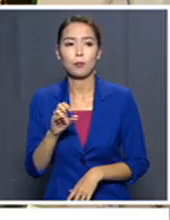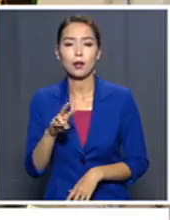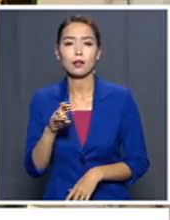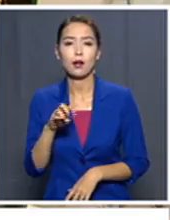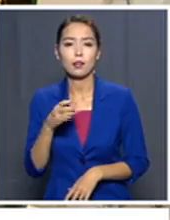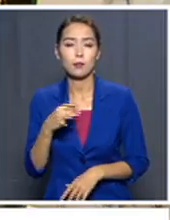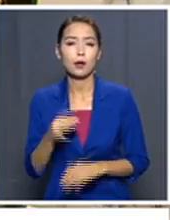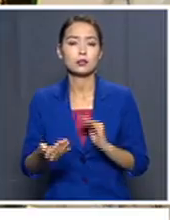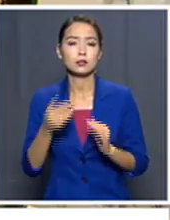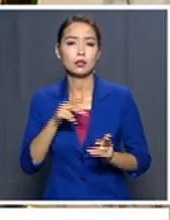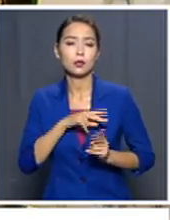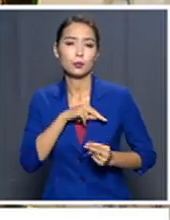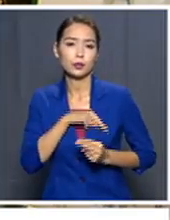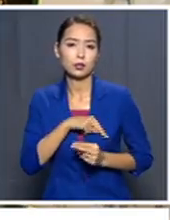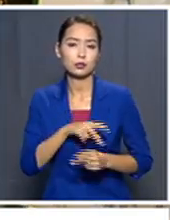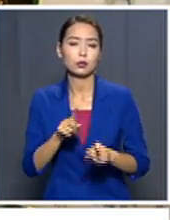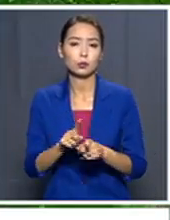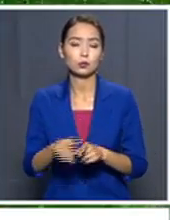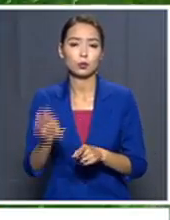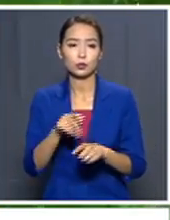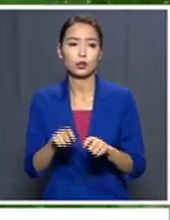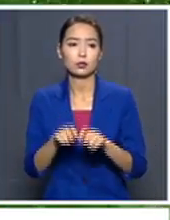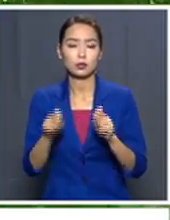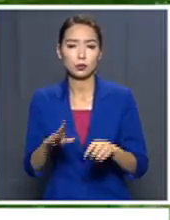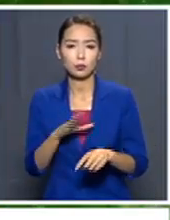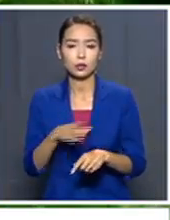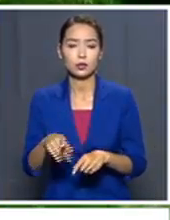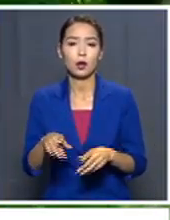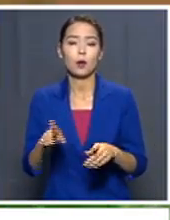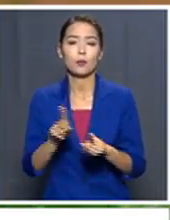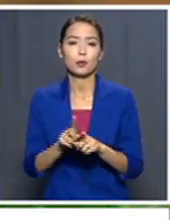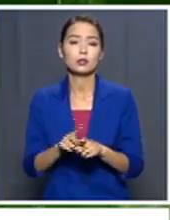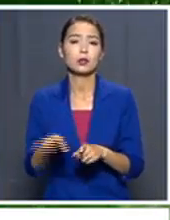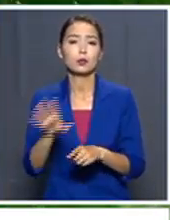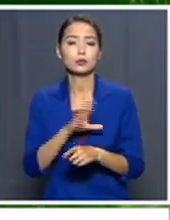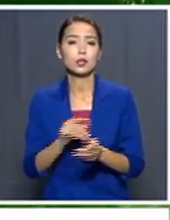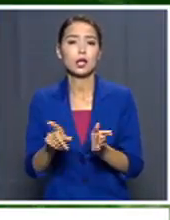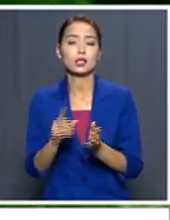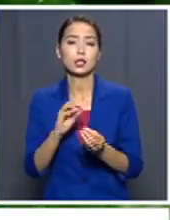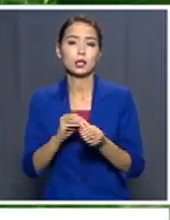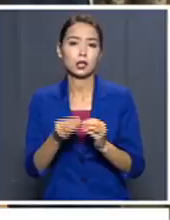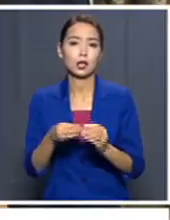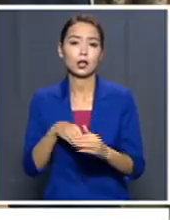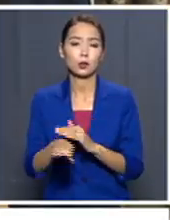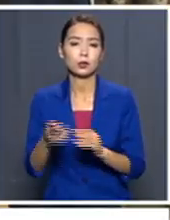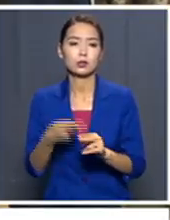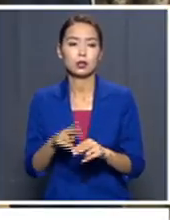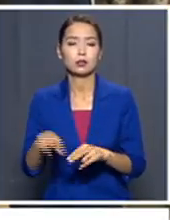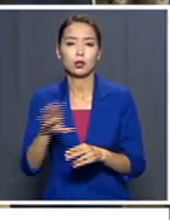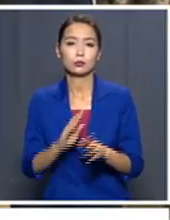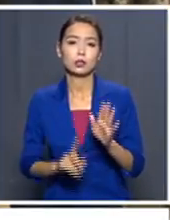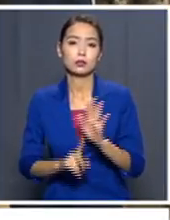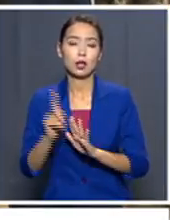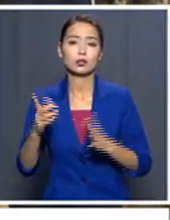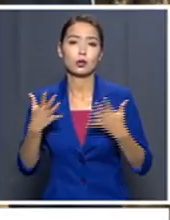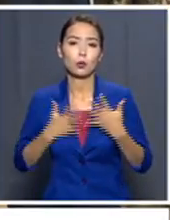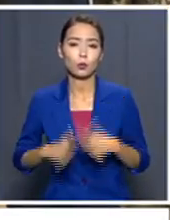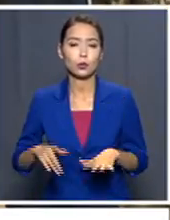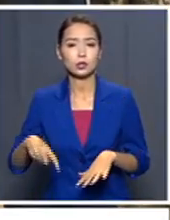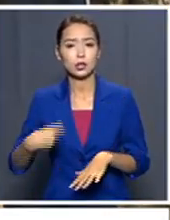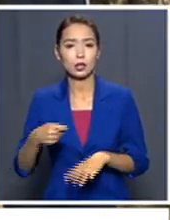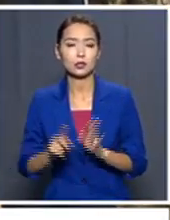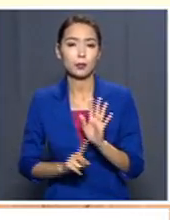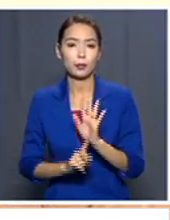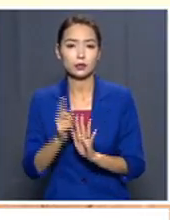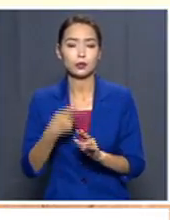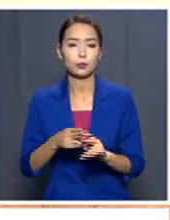мектепте еңбекке болу пәнінен сабақ берген. Бала күтіміне байланысты демалысқа шыққаннан кейін үйде отырып көйлектер тіге бастаған. Ал былтыр бизнес